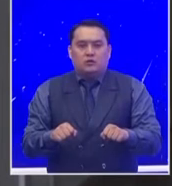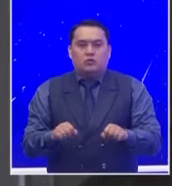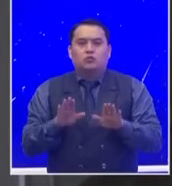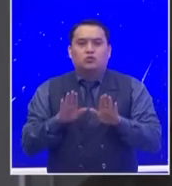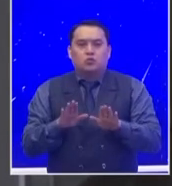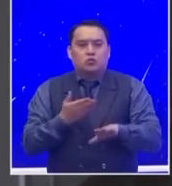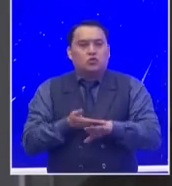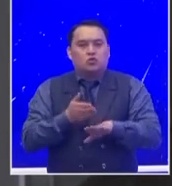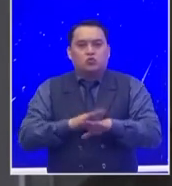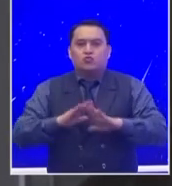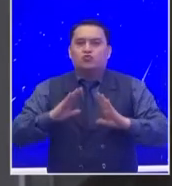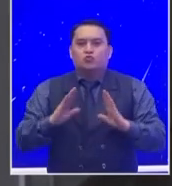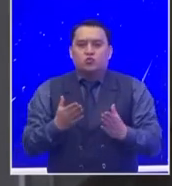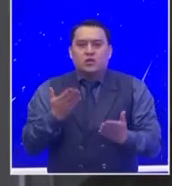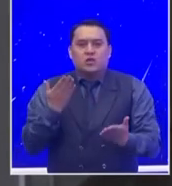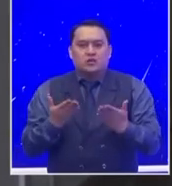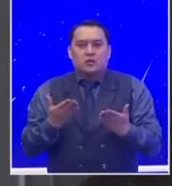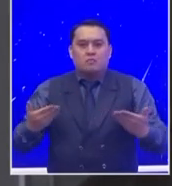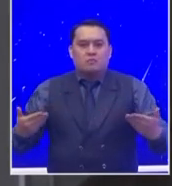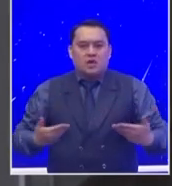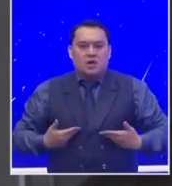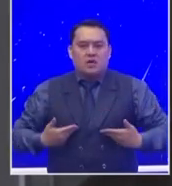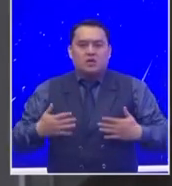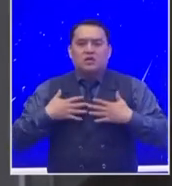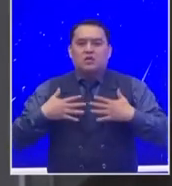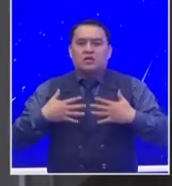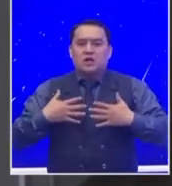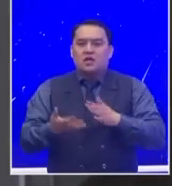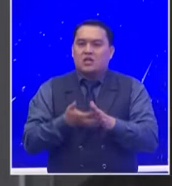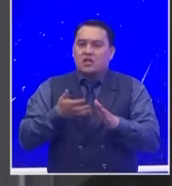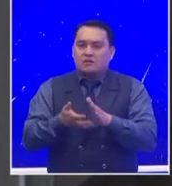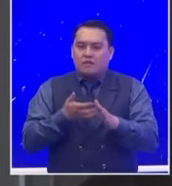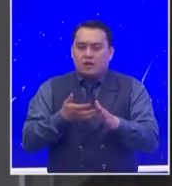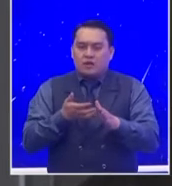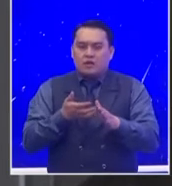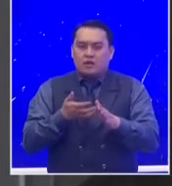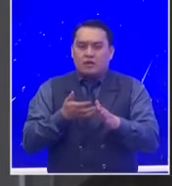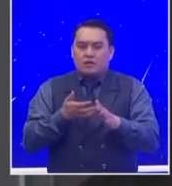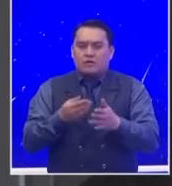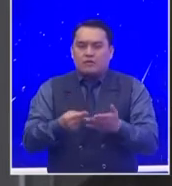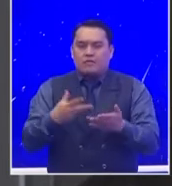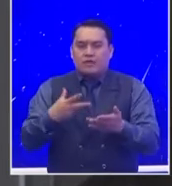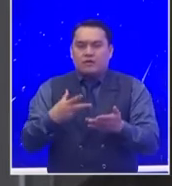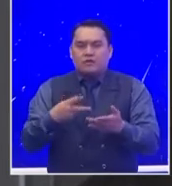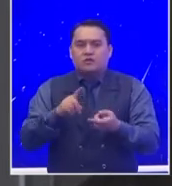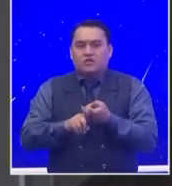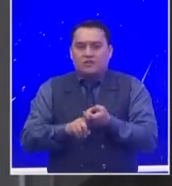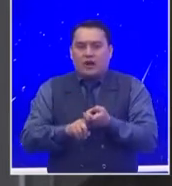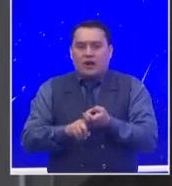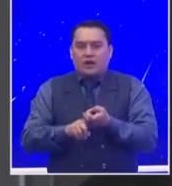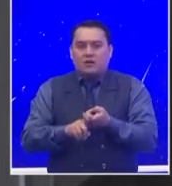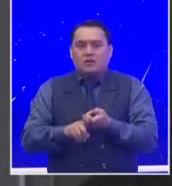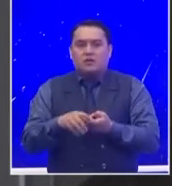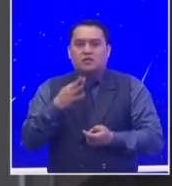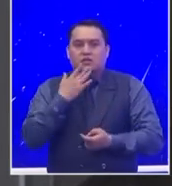только тяжелый случай, если это идет пневмония с дыхательной недостаточностью, если мы из анамнеза выясняем, что он контактировал или за